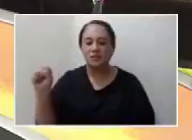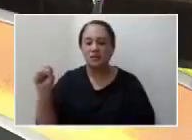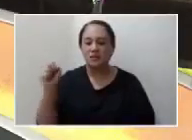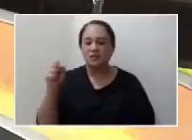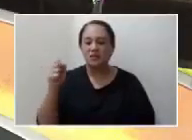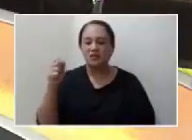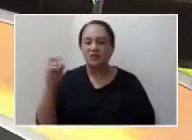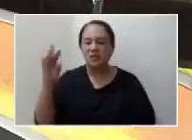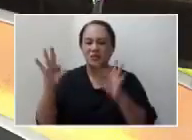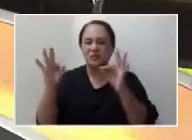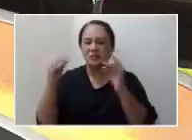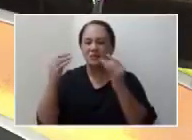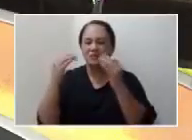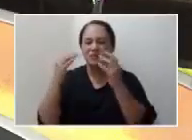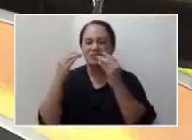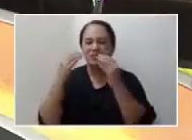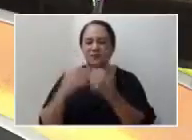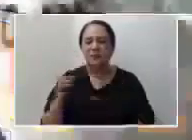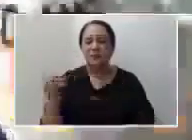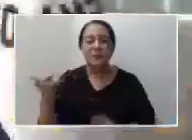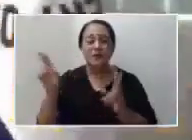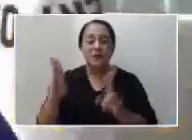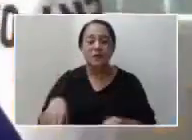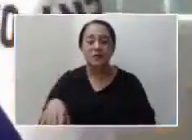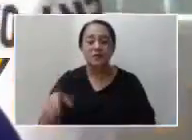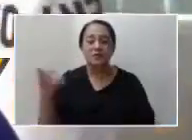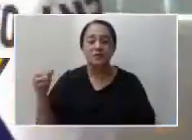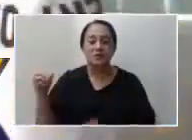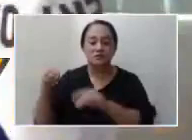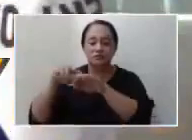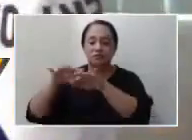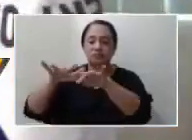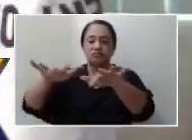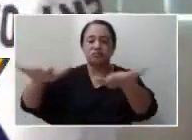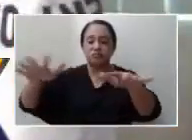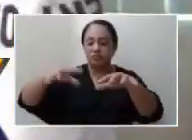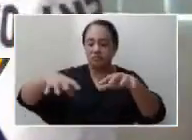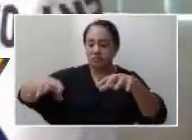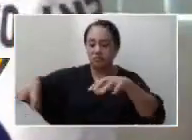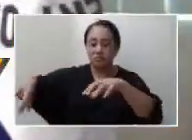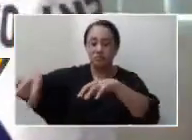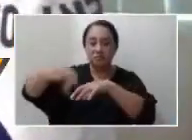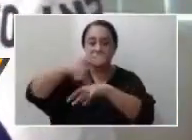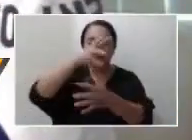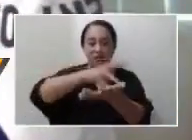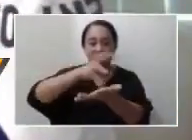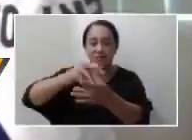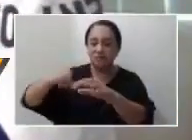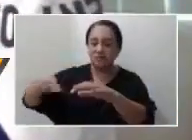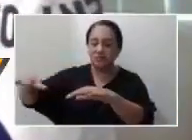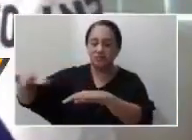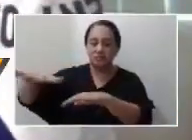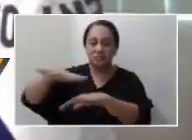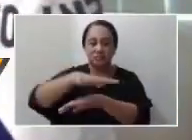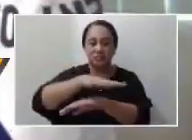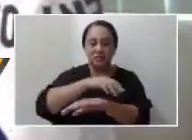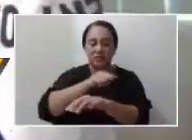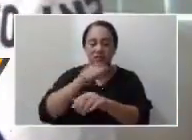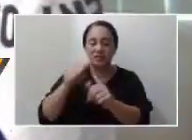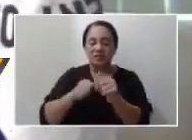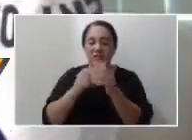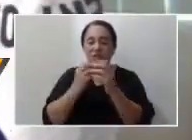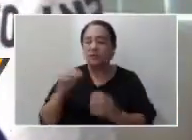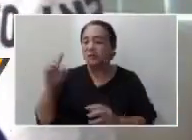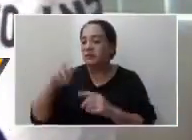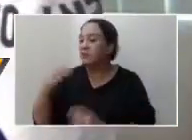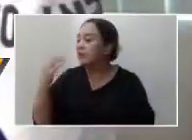Volcano? Opo, matagal na rin po tayong nagpapaalala at nagkikipagpulong sa mga lokal na opisyal at mga disaster managers